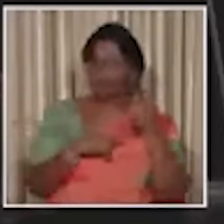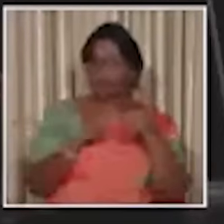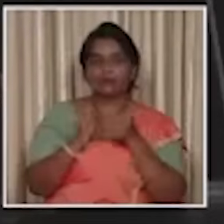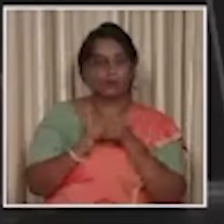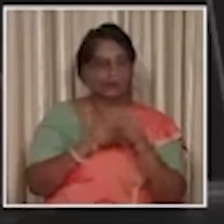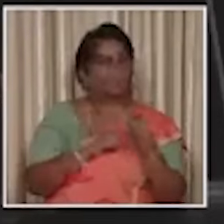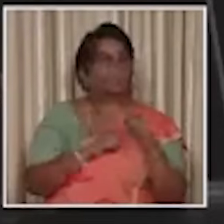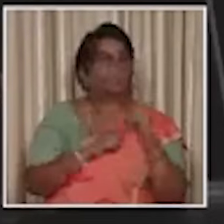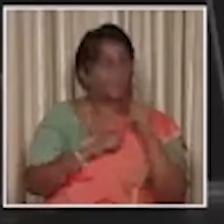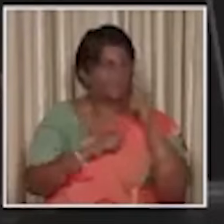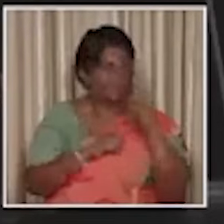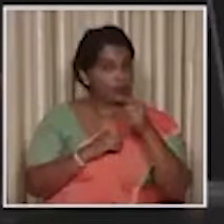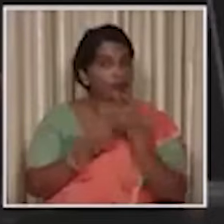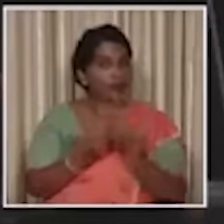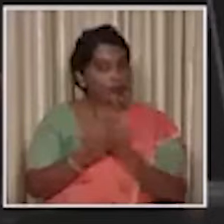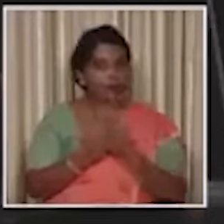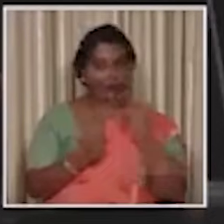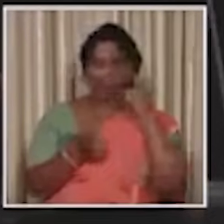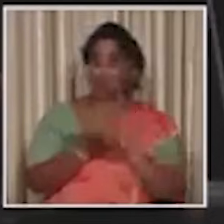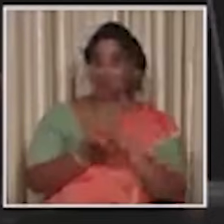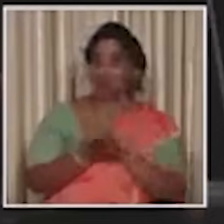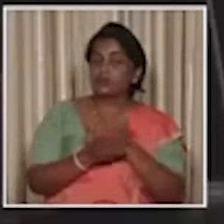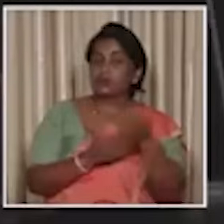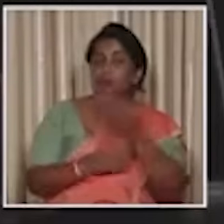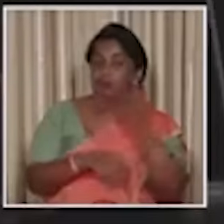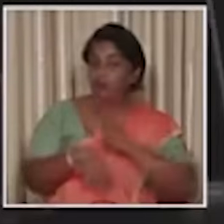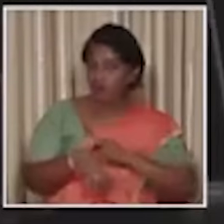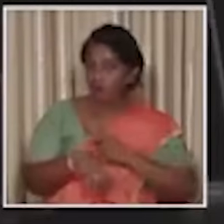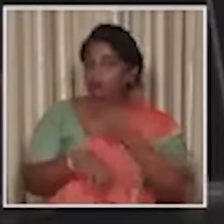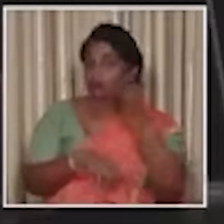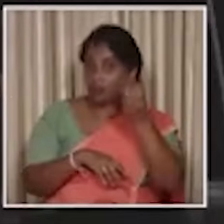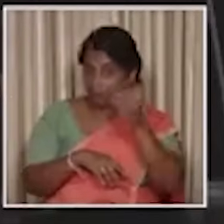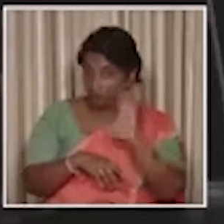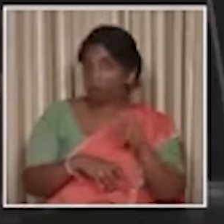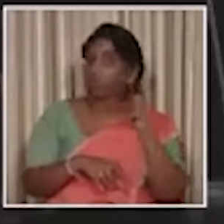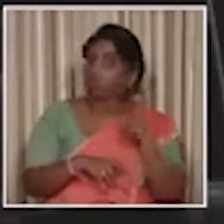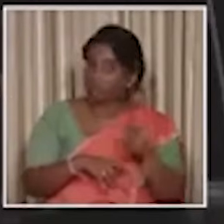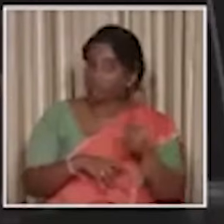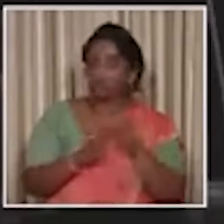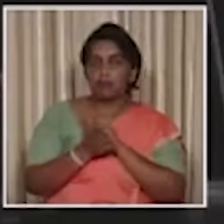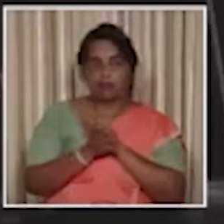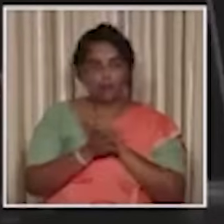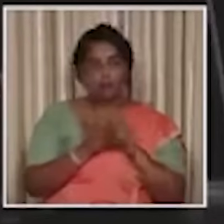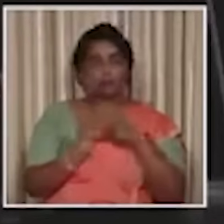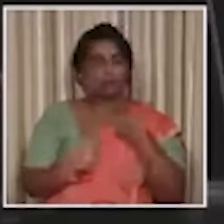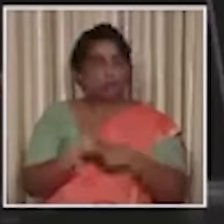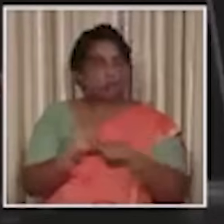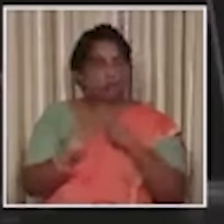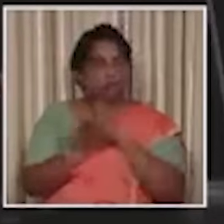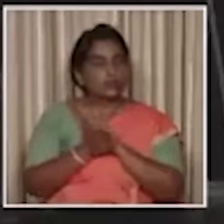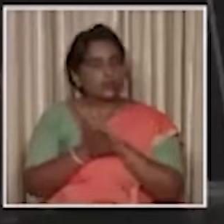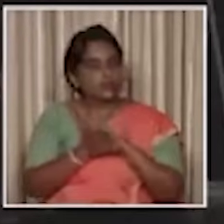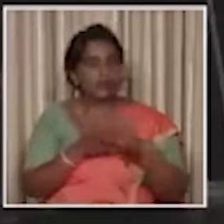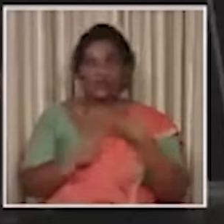செலுத்த அனுமதியுங்கள். அங்கே தொடங்கட்டும் நல்லிணக்கம். அந்த நல்லிணக்கம் இந்த நாட்டினுடைய சமாதானத்தையும் இந்த நாட்டினுடைய